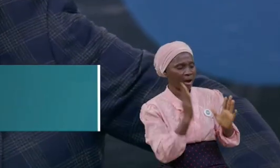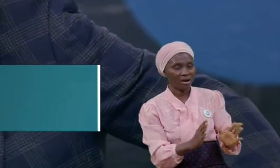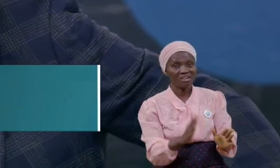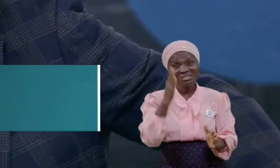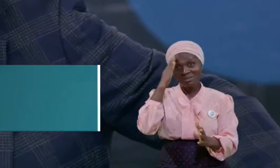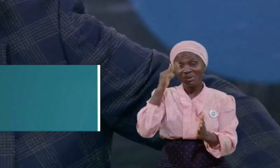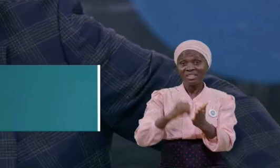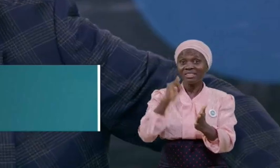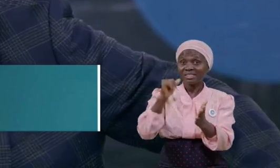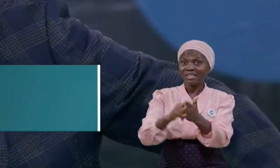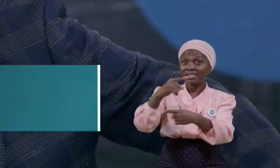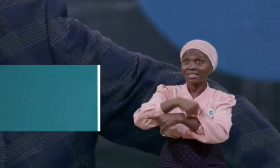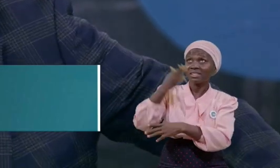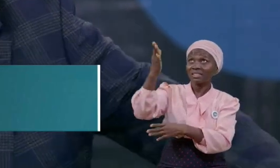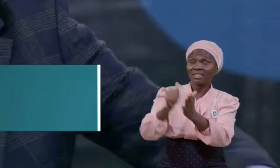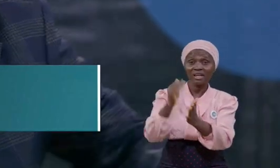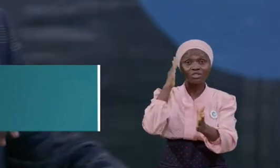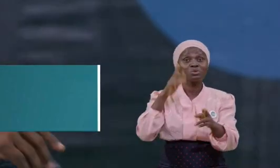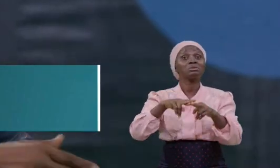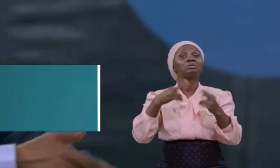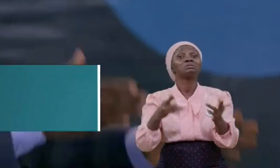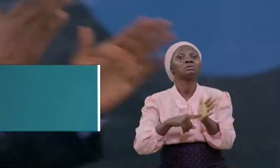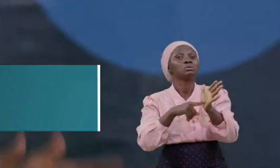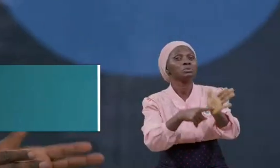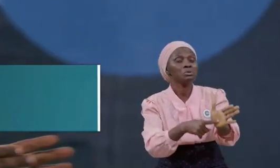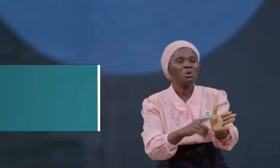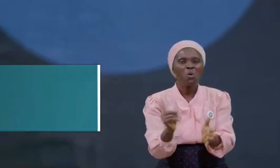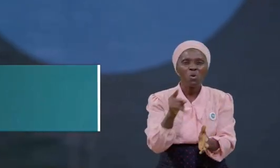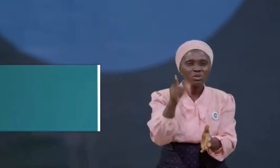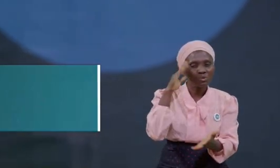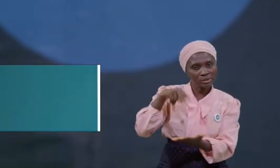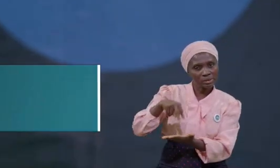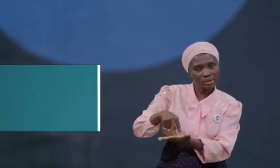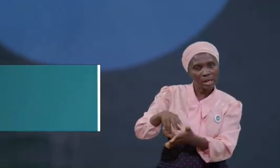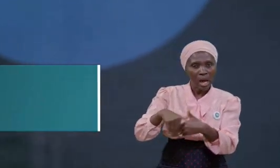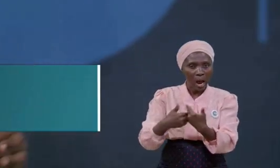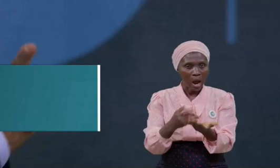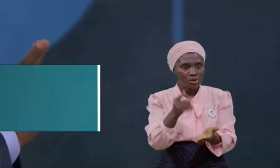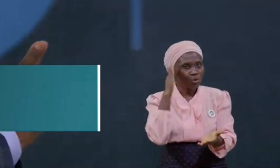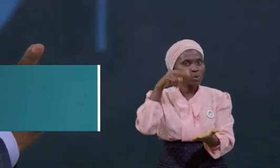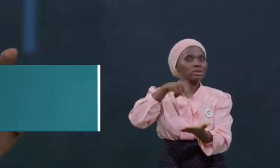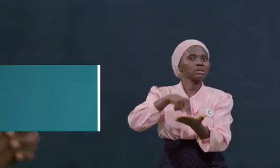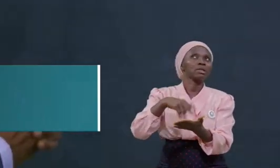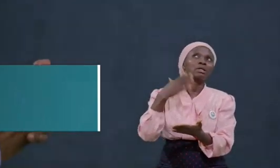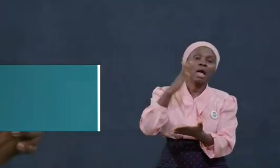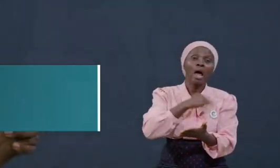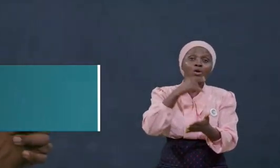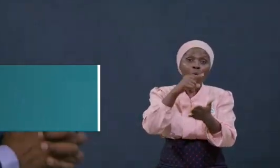où tu tiens, comment tu as tenu et ce pourquoi tu tenais.